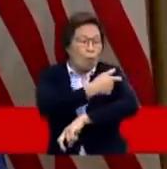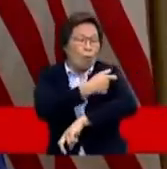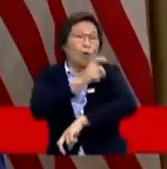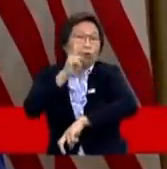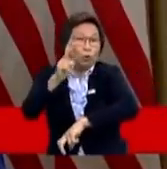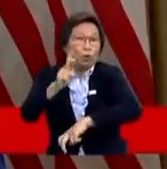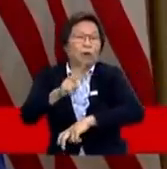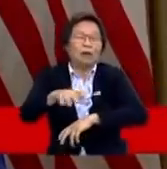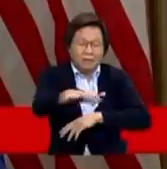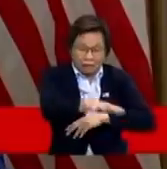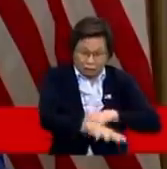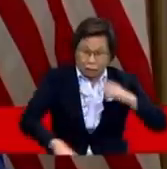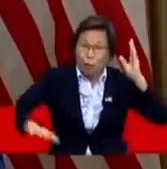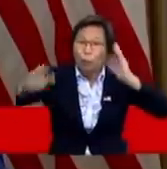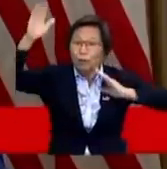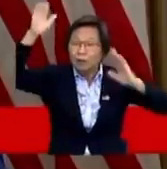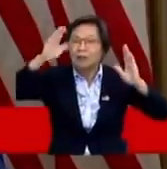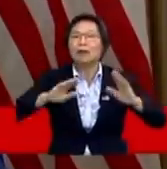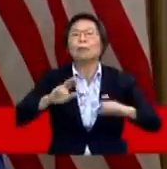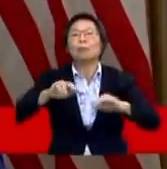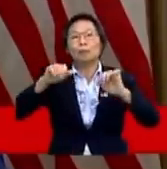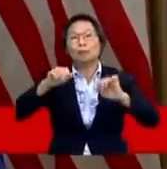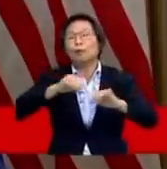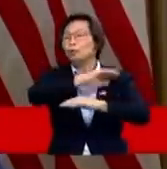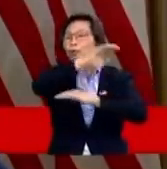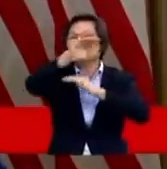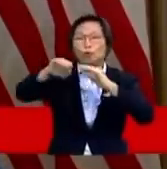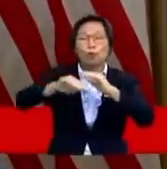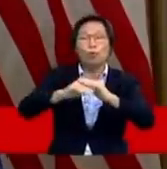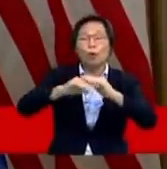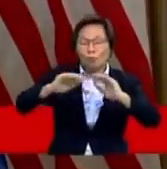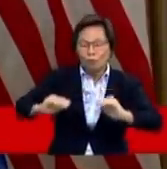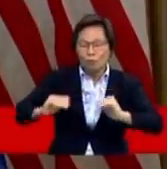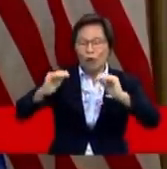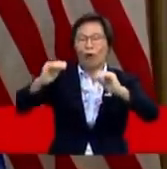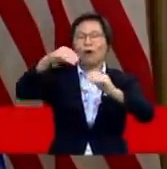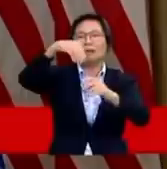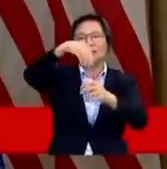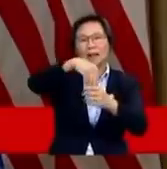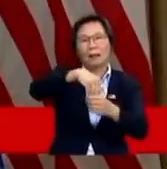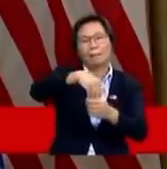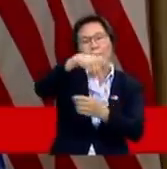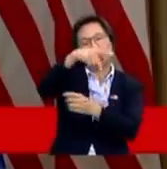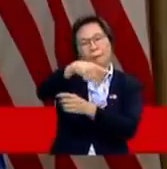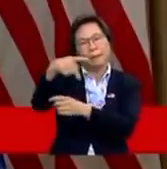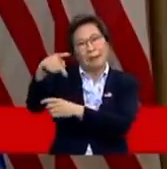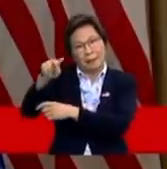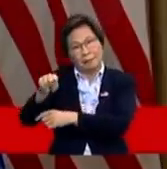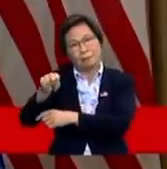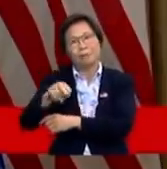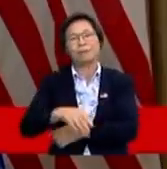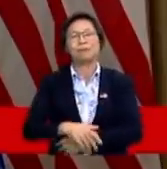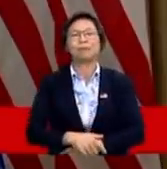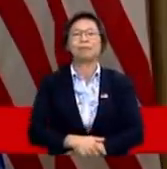dan juga terpakai kata semua fasa adil amplang pemulihan